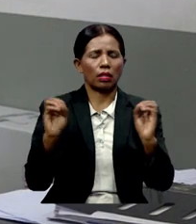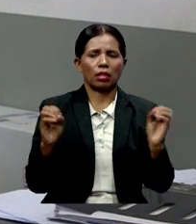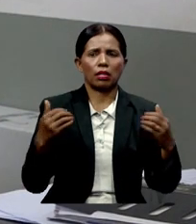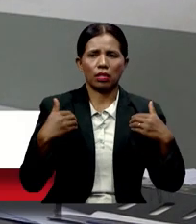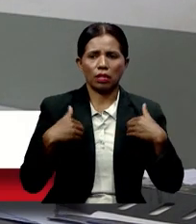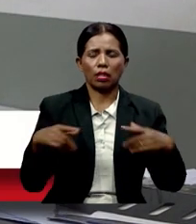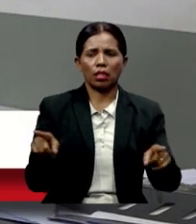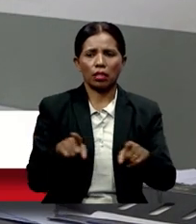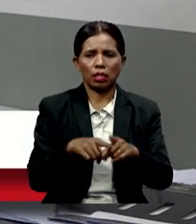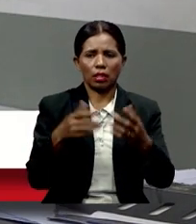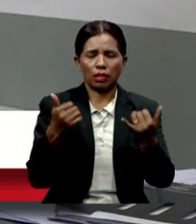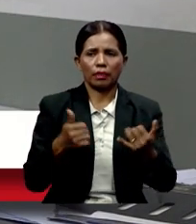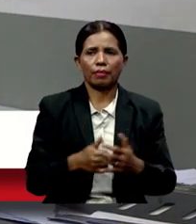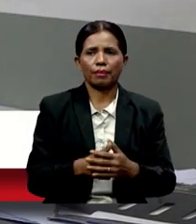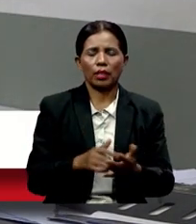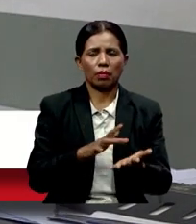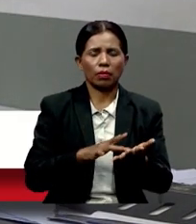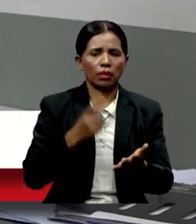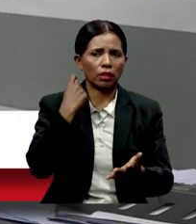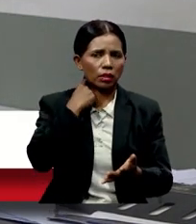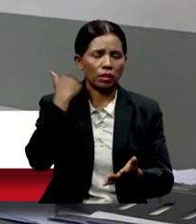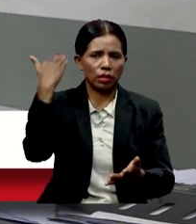rada tahu kita bahi pertensau ni moras